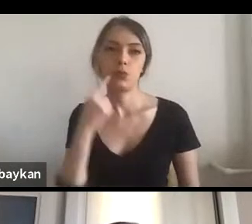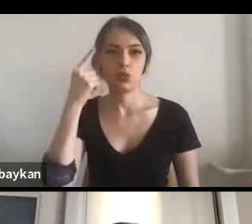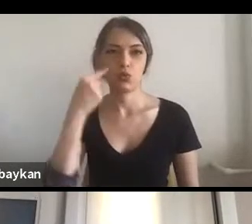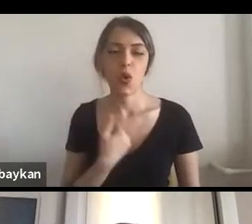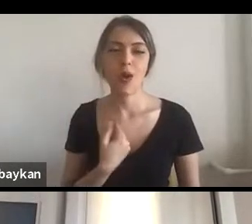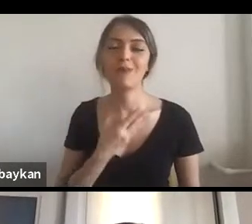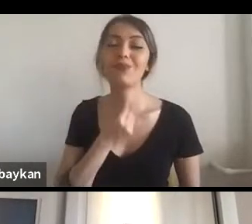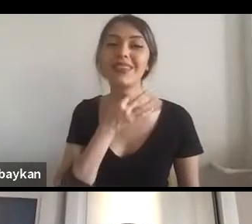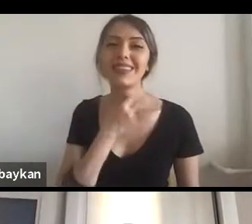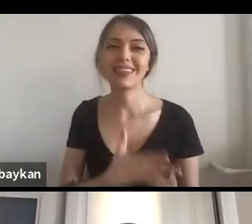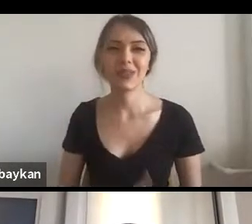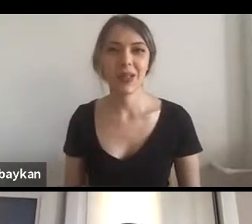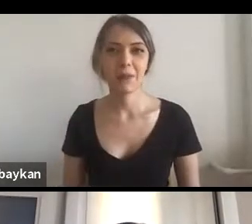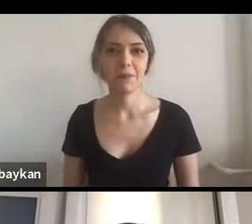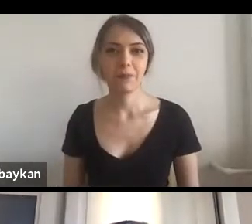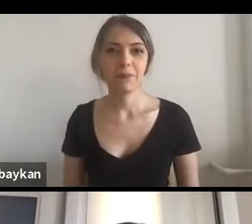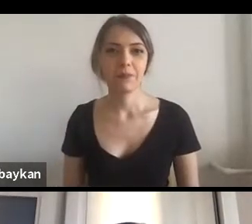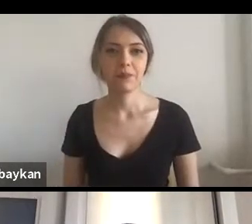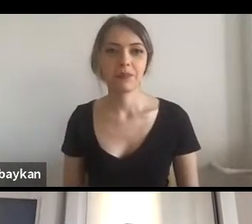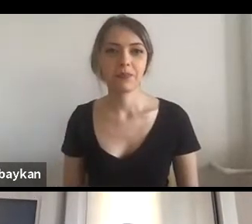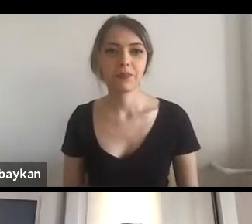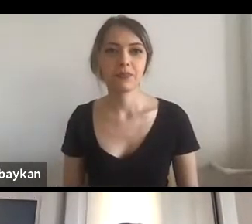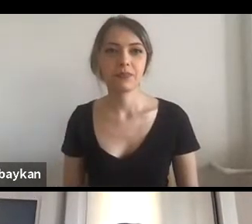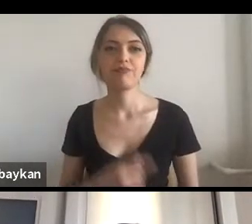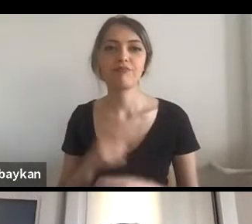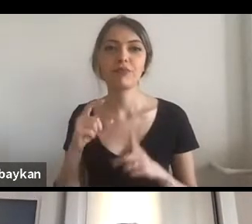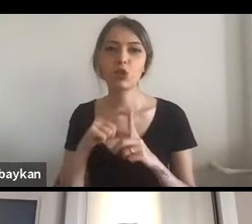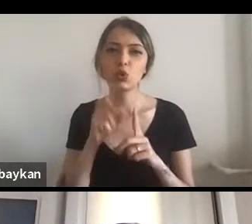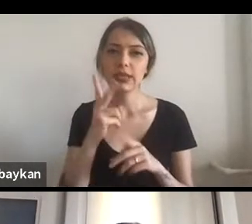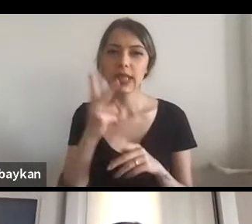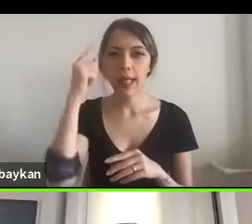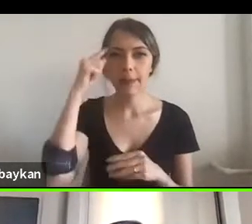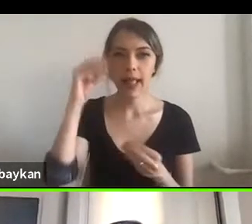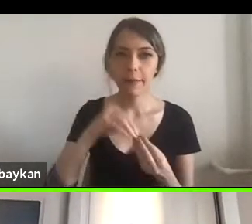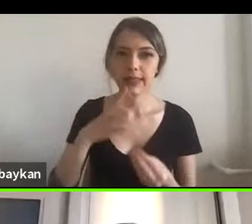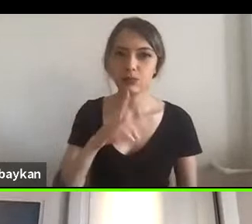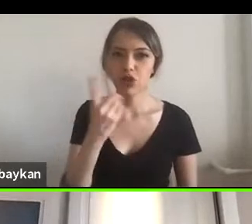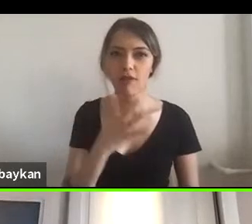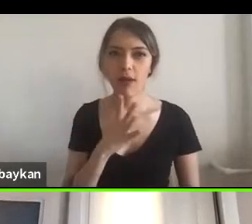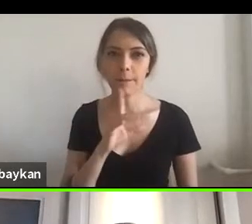Teşekkürler. Duygu Hanım, sizin eklemek istediğiniz bir şey var mıdır?